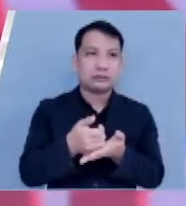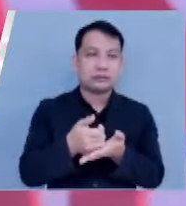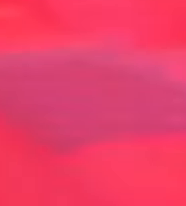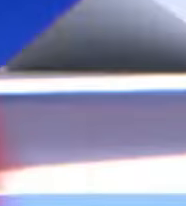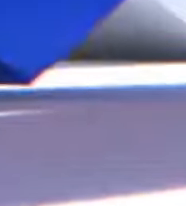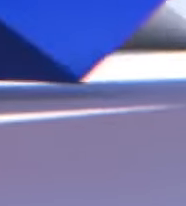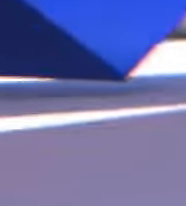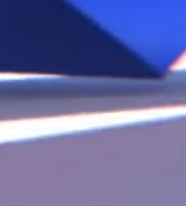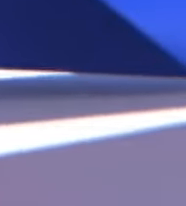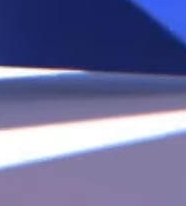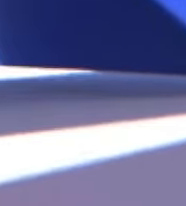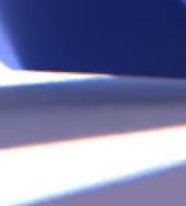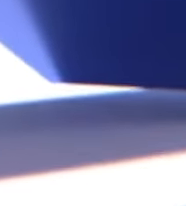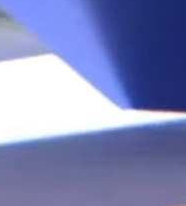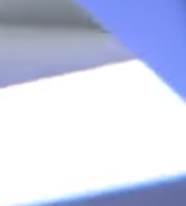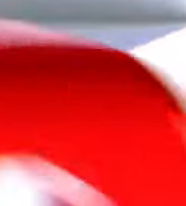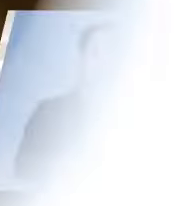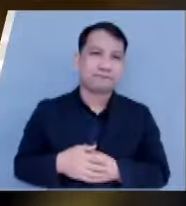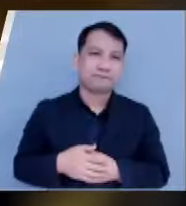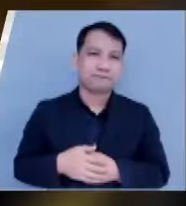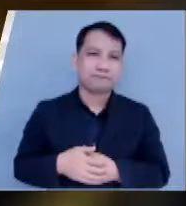Gonzalez.